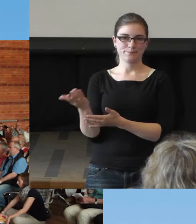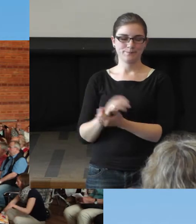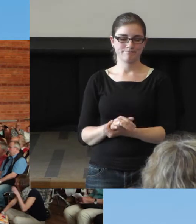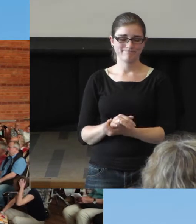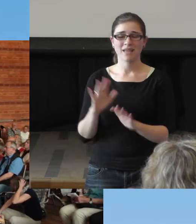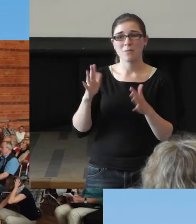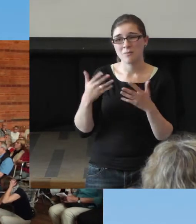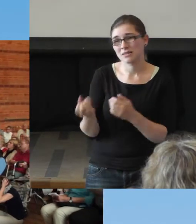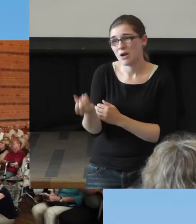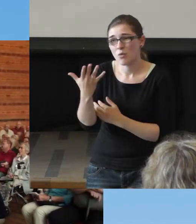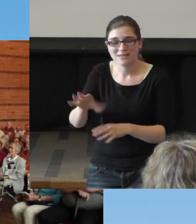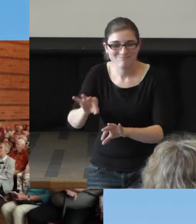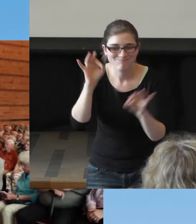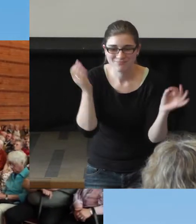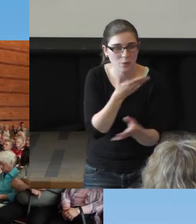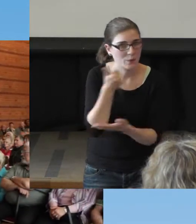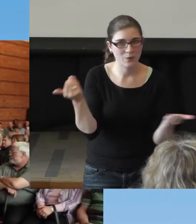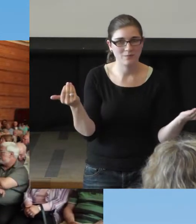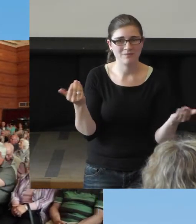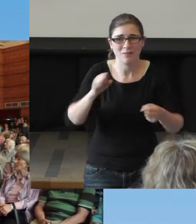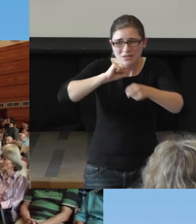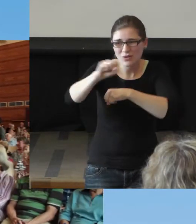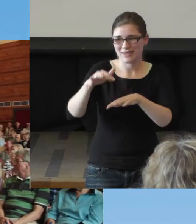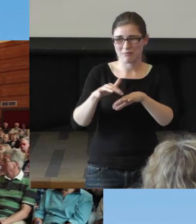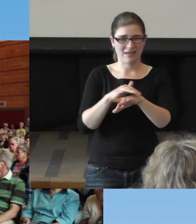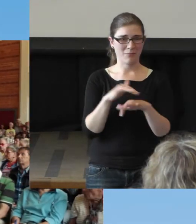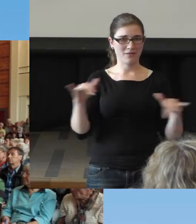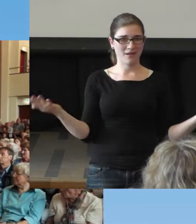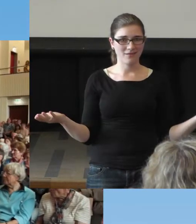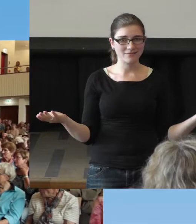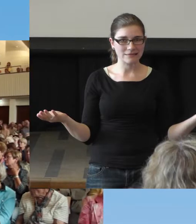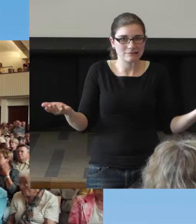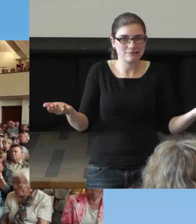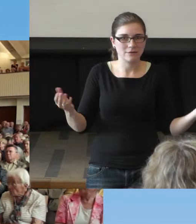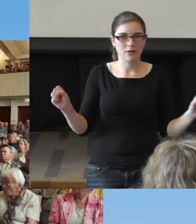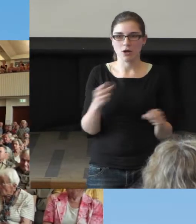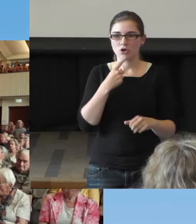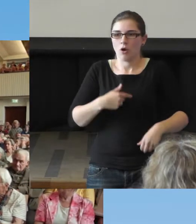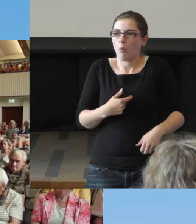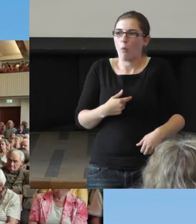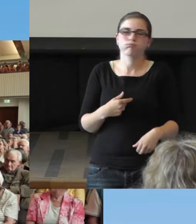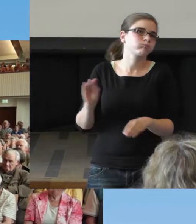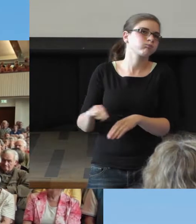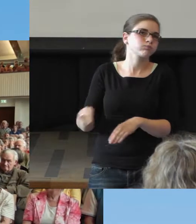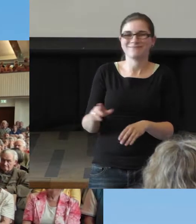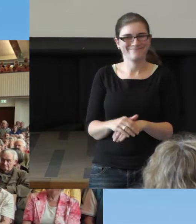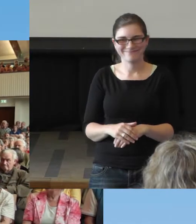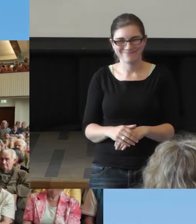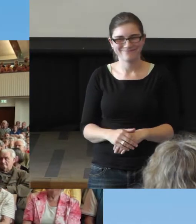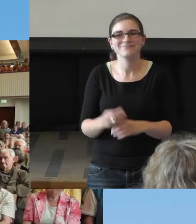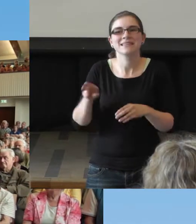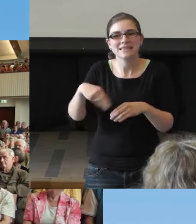man die Ursache nicht finden, es kribbelt aber trotzdem. Kann man jetzt nicht sagen, geht nicht, tut nichts und da gibt es einige